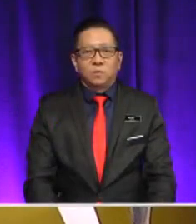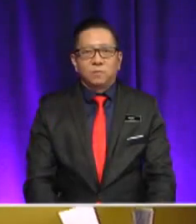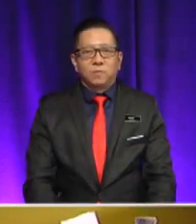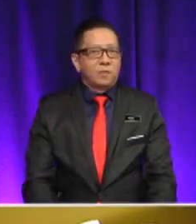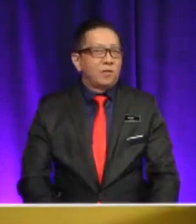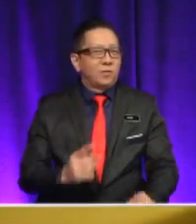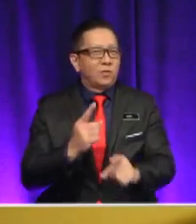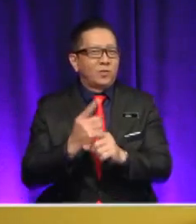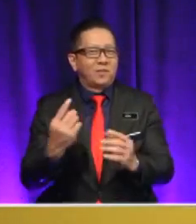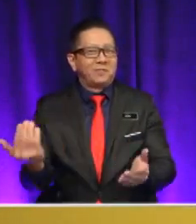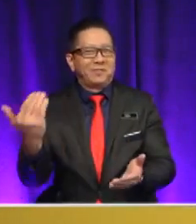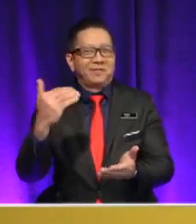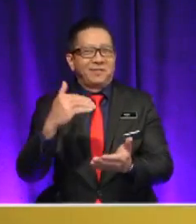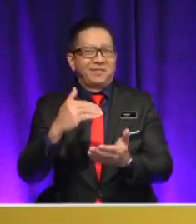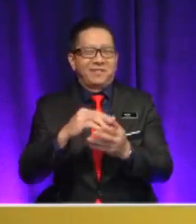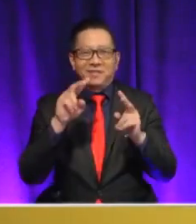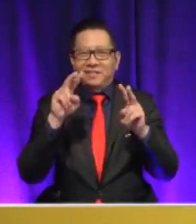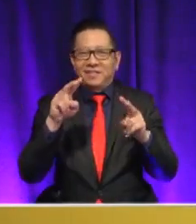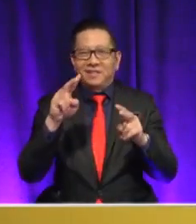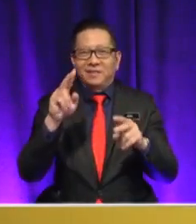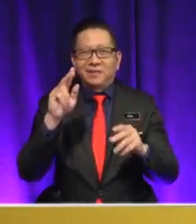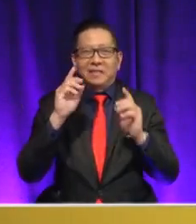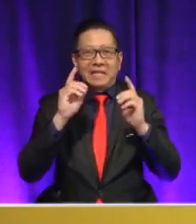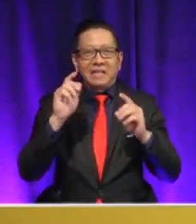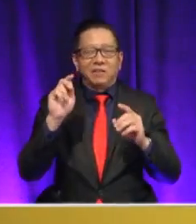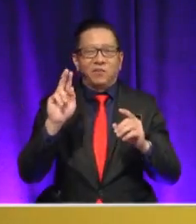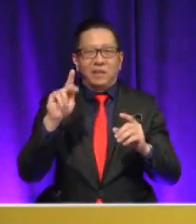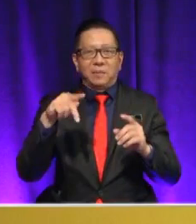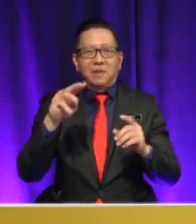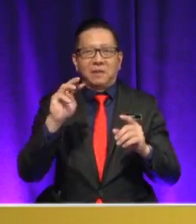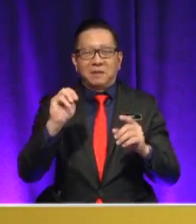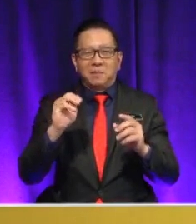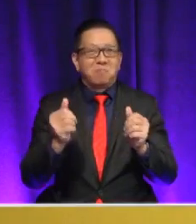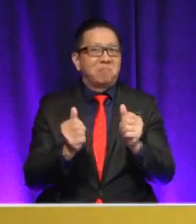bertemu kembali kita dalam Didik TV KPM untuk mata pelajaran pendidikan